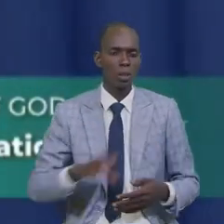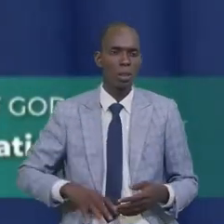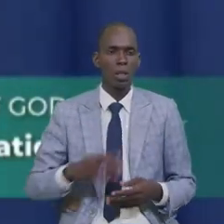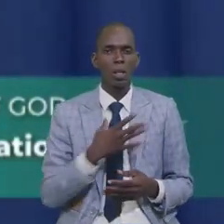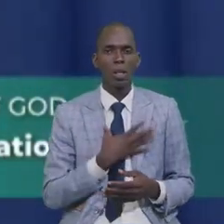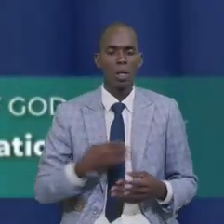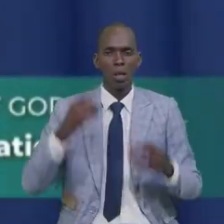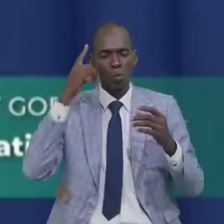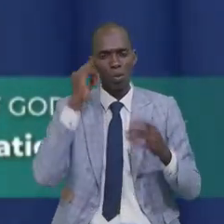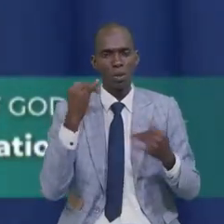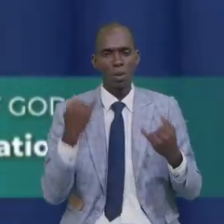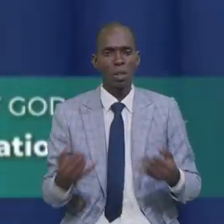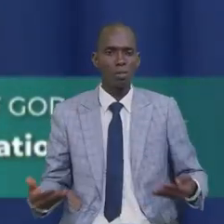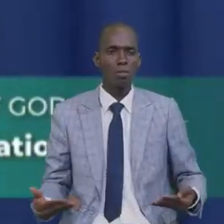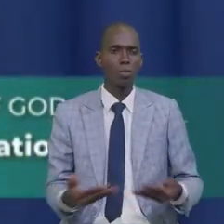et Moïse.